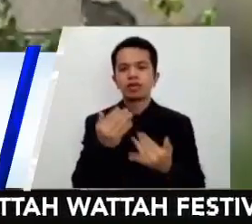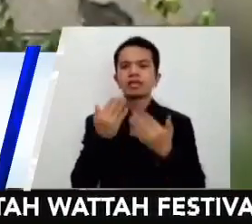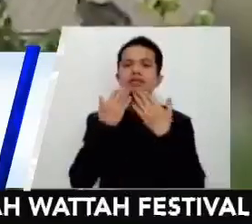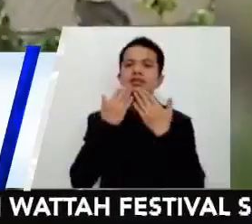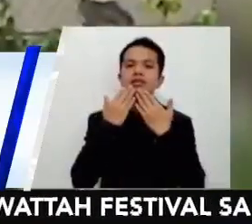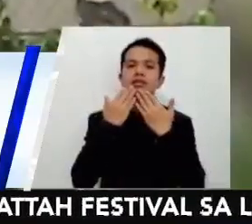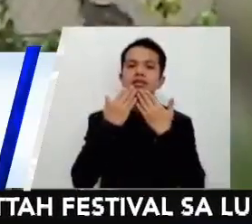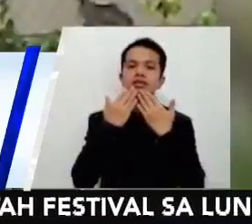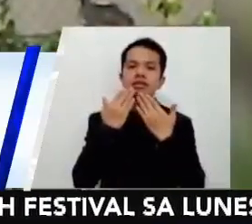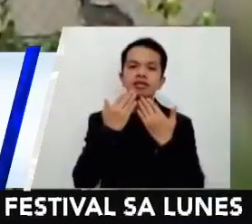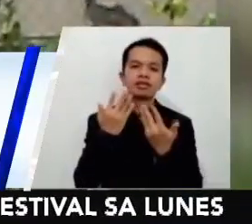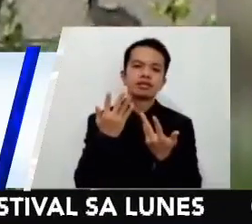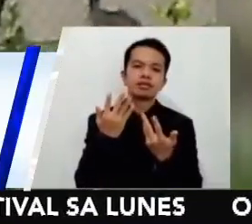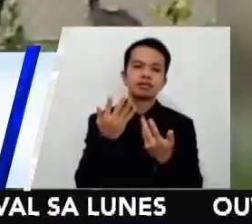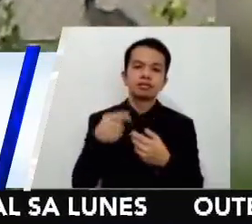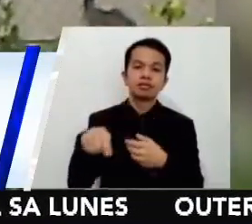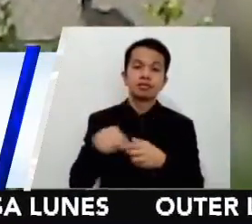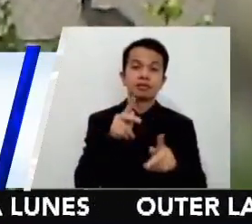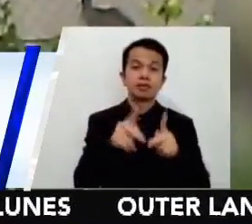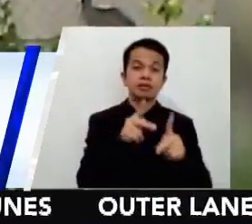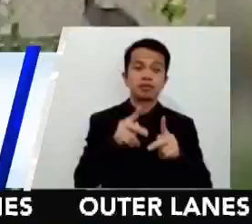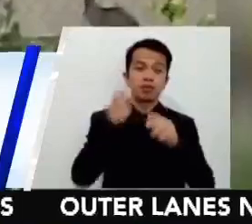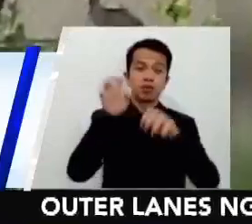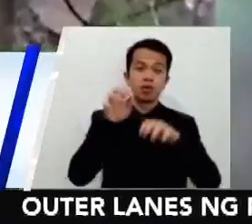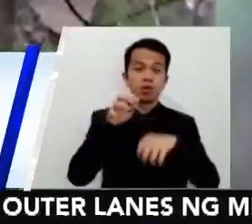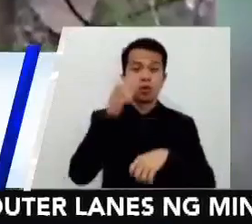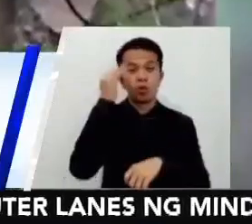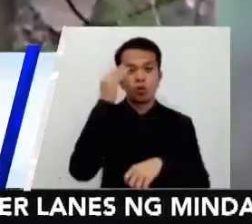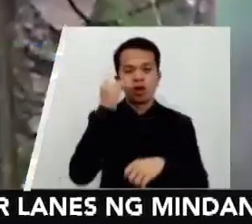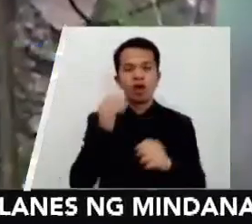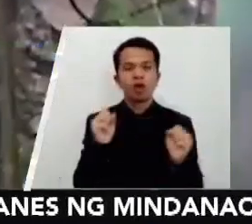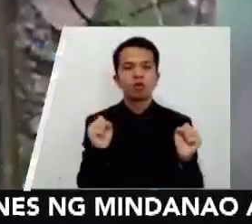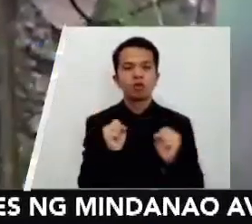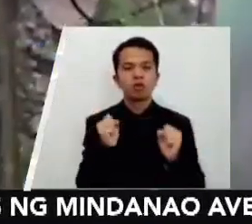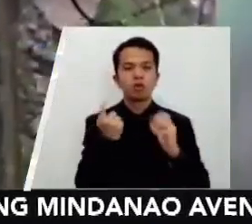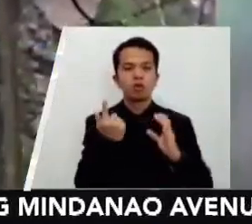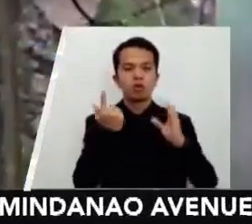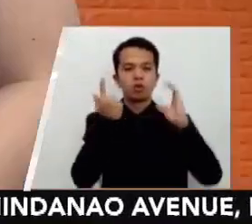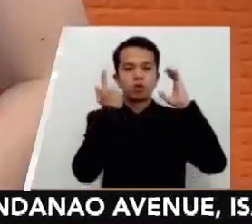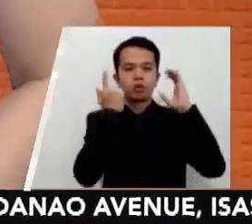Pinagpasalamat naman ang ilang residente ang pag-ulan dahil sa malamig na panahong hatid nito.